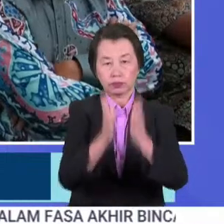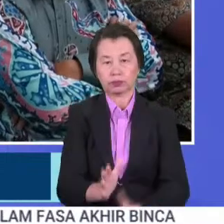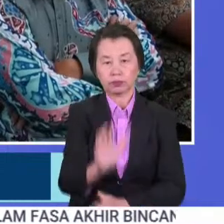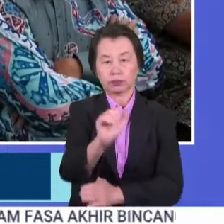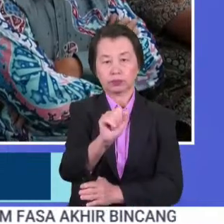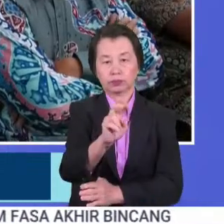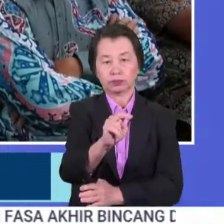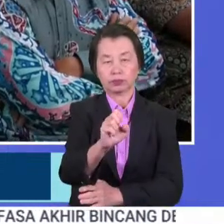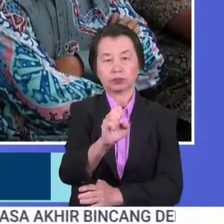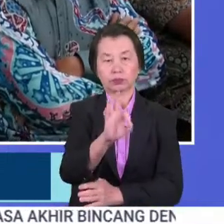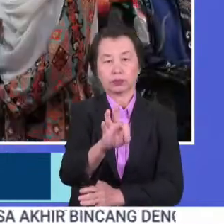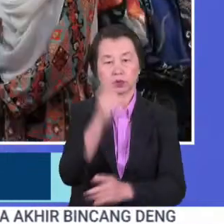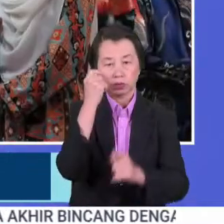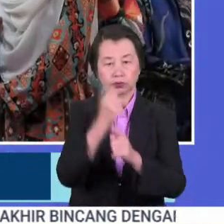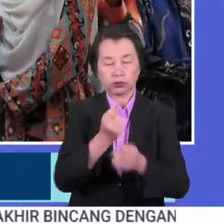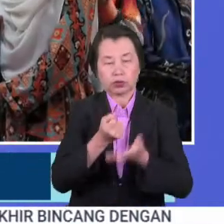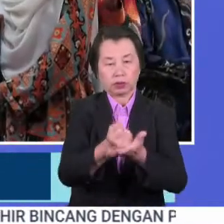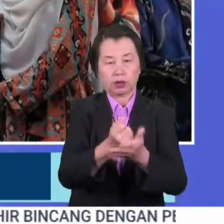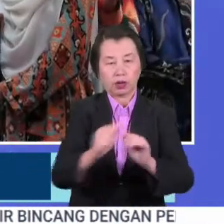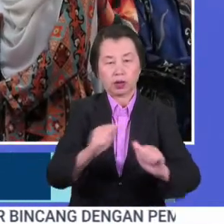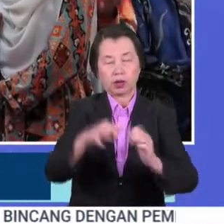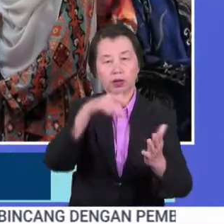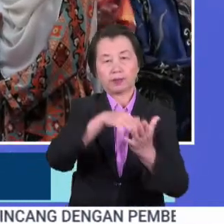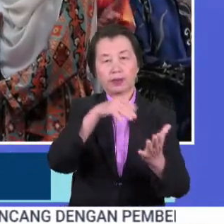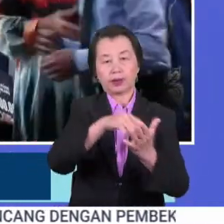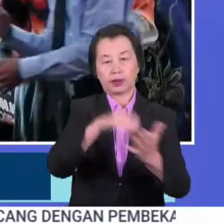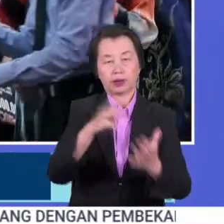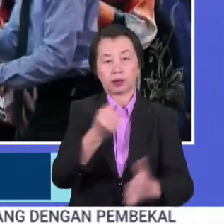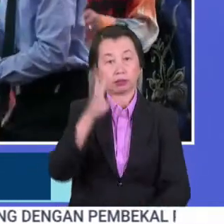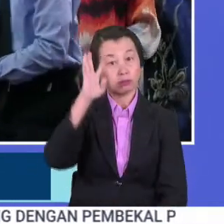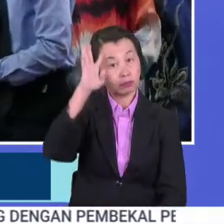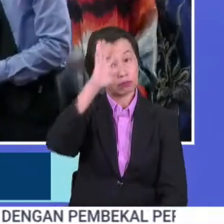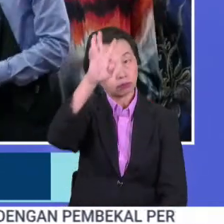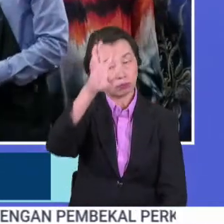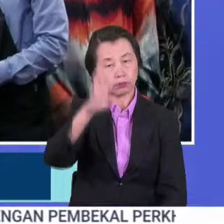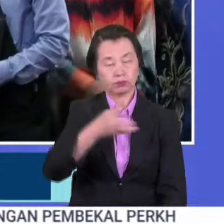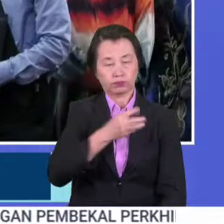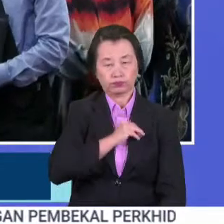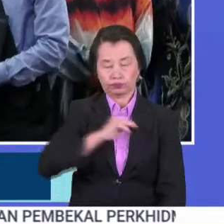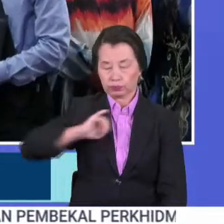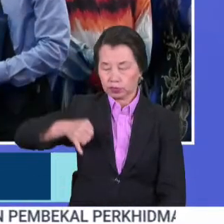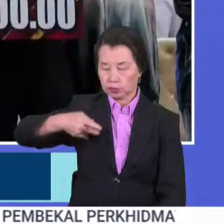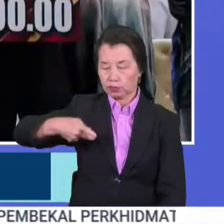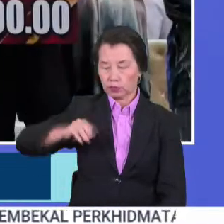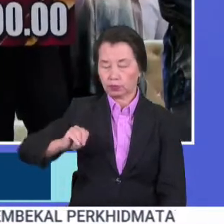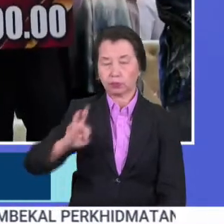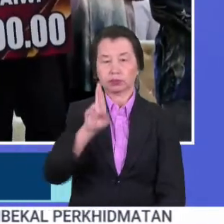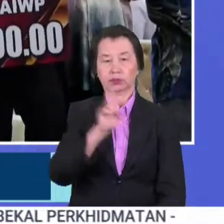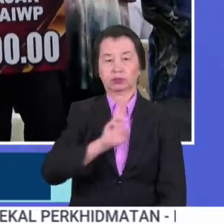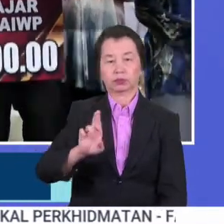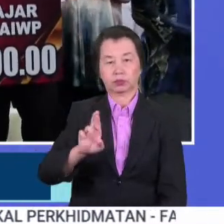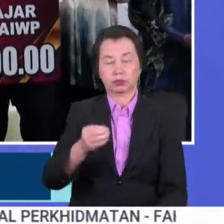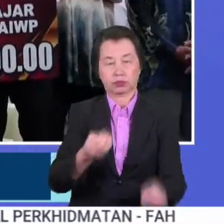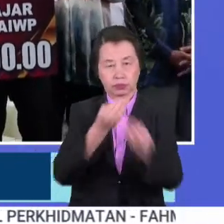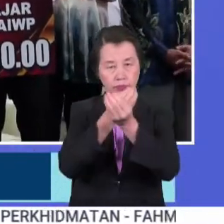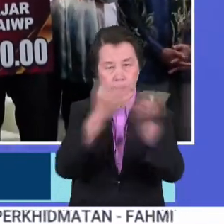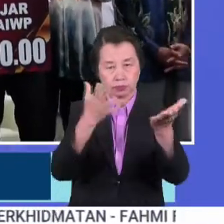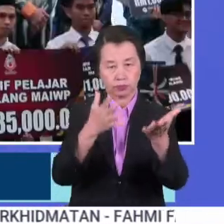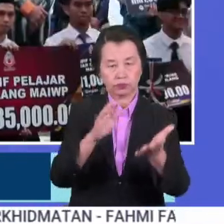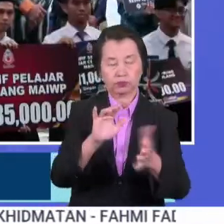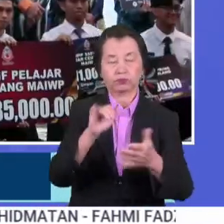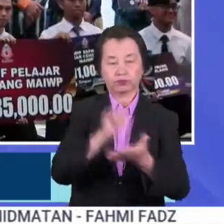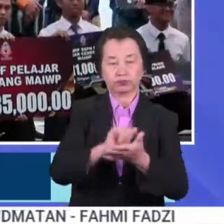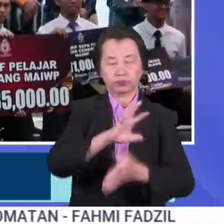Ia bertujuan membantu aktiviti pembelajaran secara interaktif. Menurut Menteri di Jabatan Perdana Menteri Hal Ehwal Agama, maklumkan